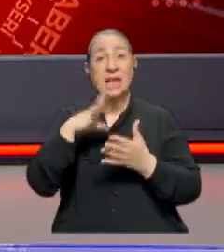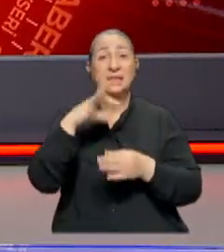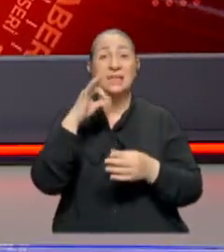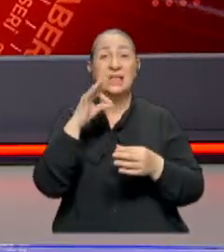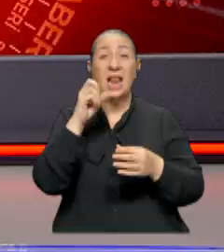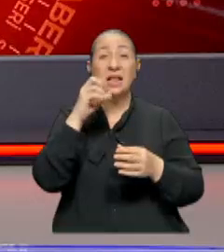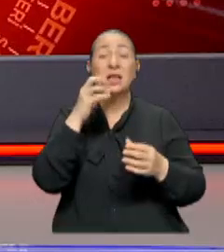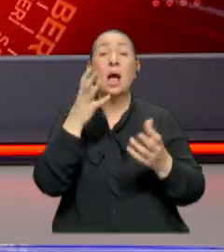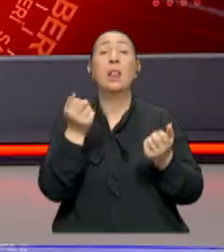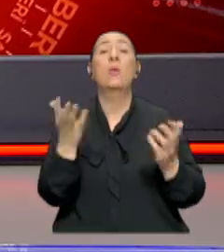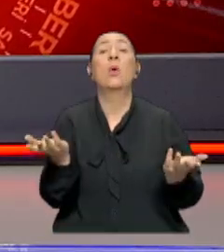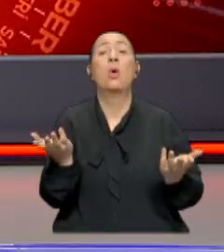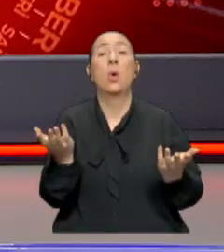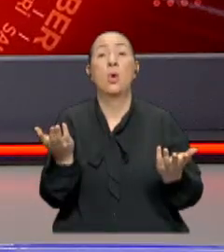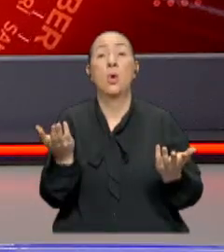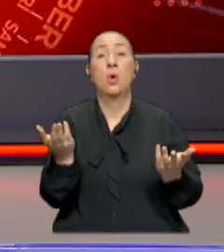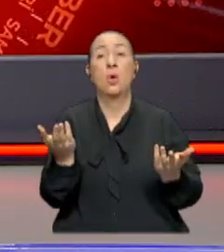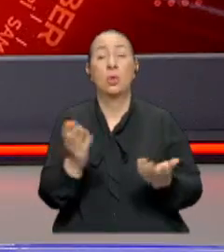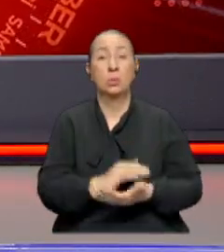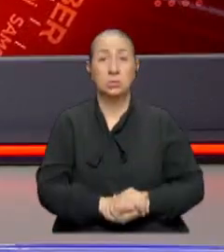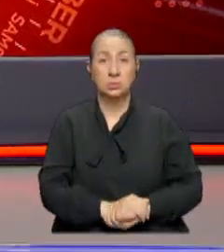elektriğe erişimi yok şu anda.